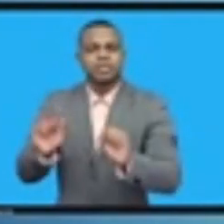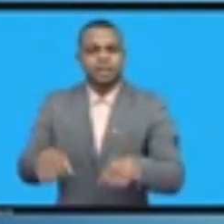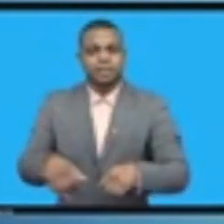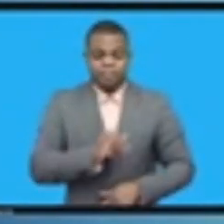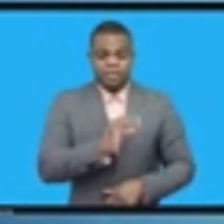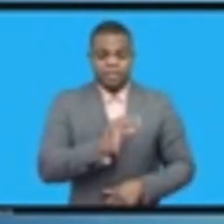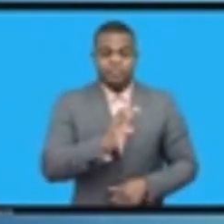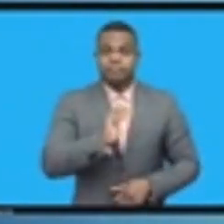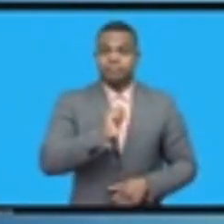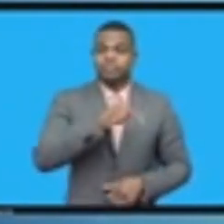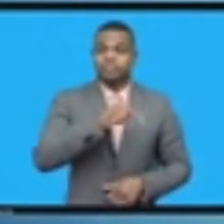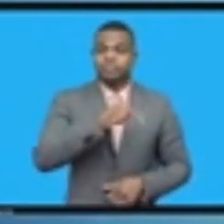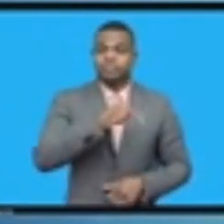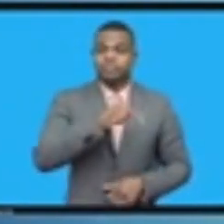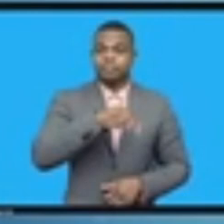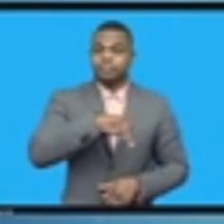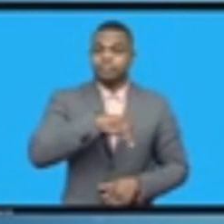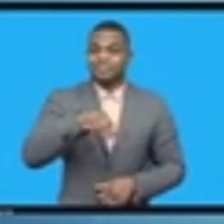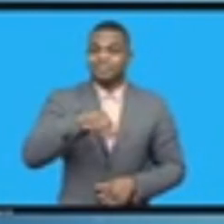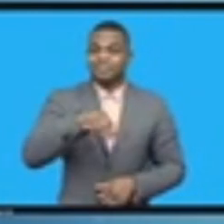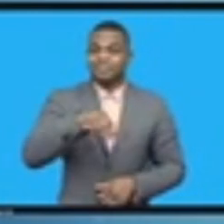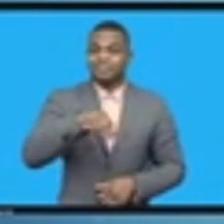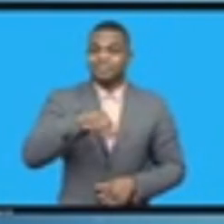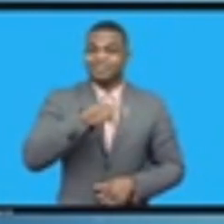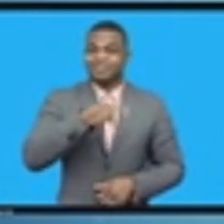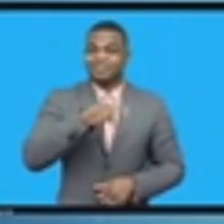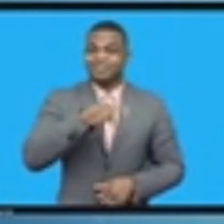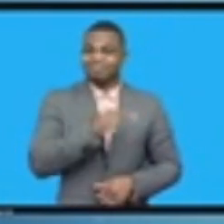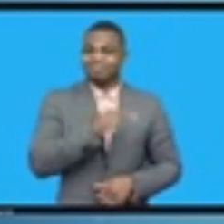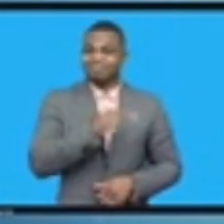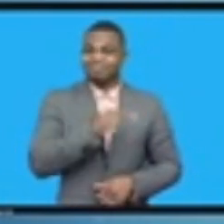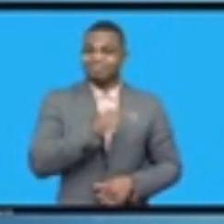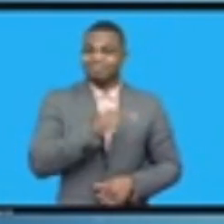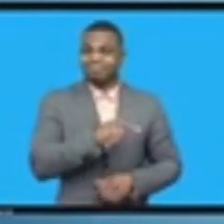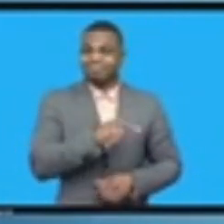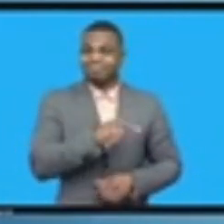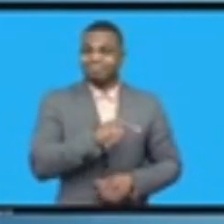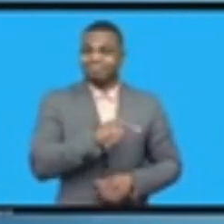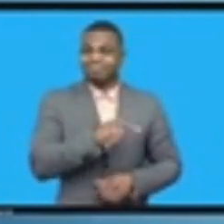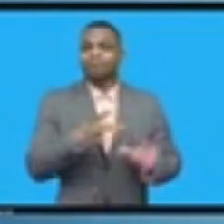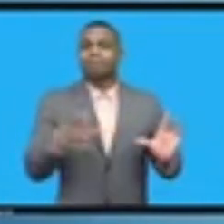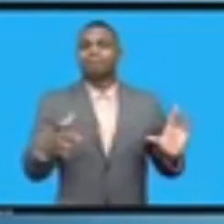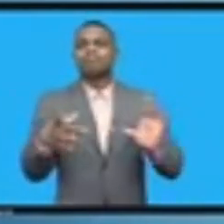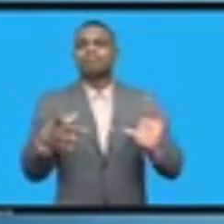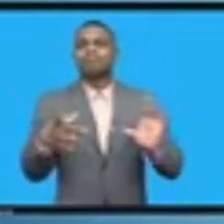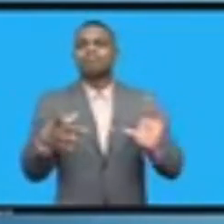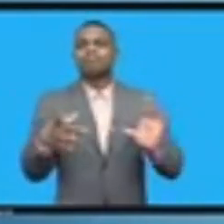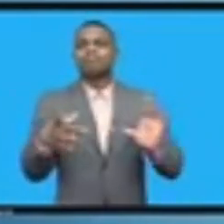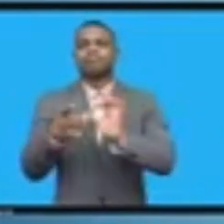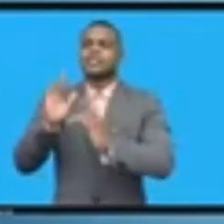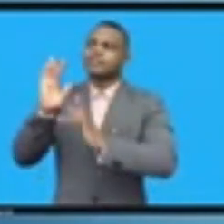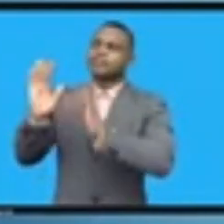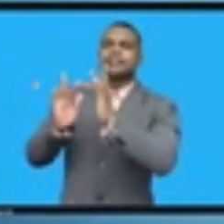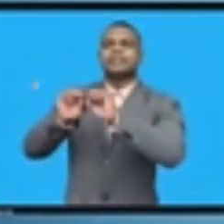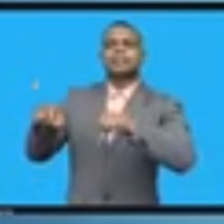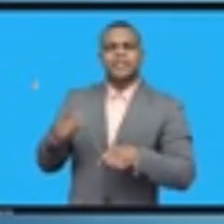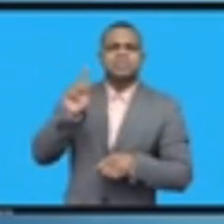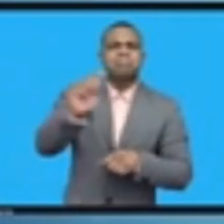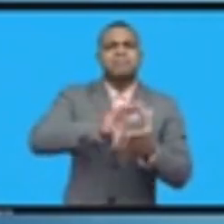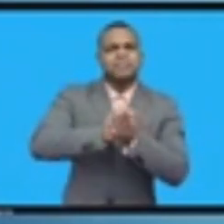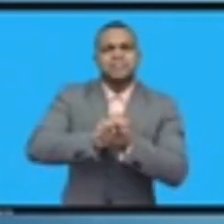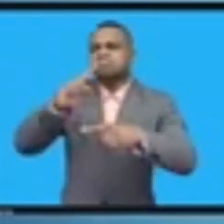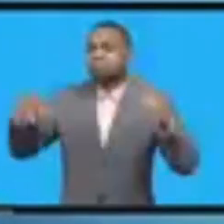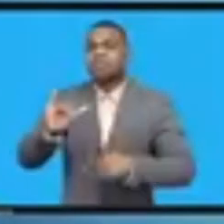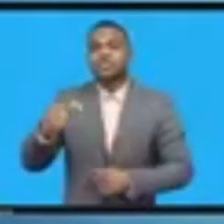体。我们密切的合作，我们这样做差不多有40年的时间